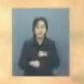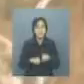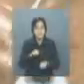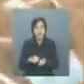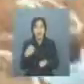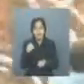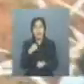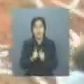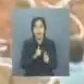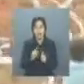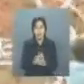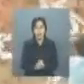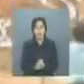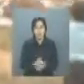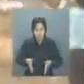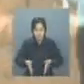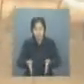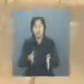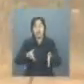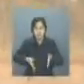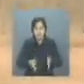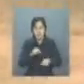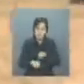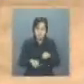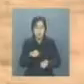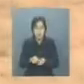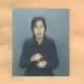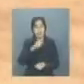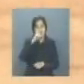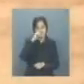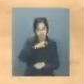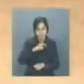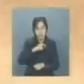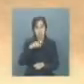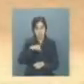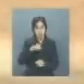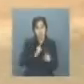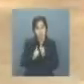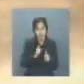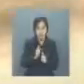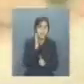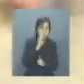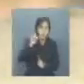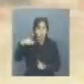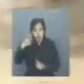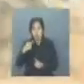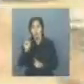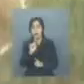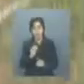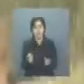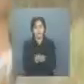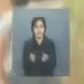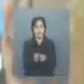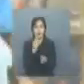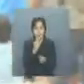ซึ่งเป็นจักรยานประเภทถนนค่ะโดยทั้งในประเภทชายและหญิงยังถือว่ามีความหมายในการเนื่องจากจะเป็นการตัดสินว่านัก